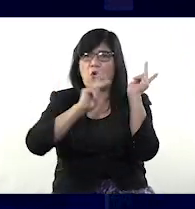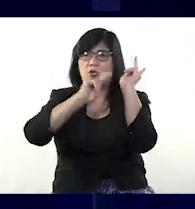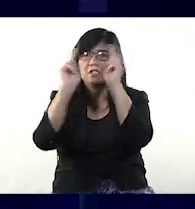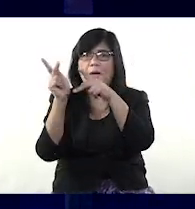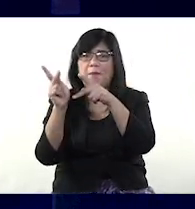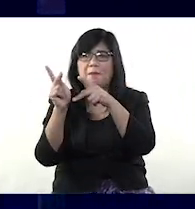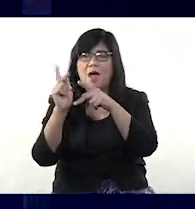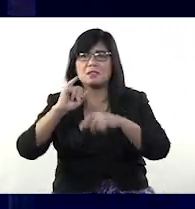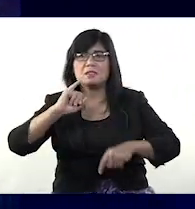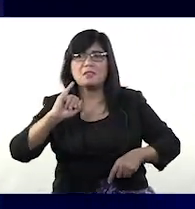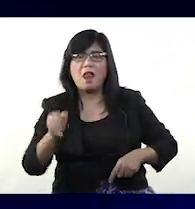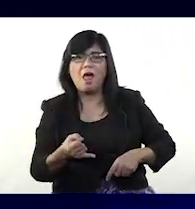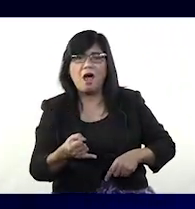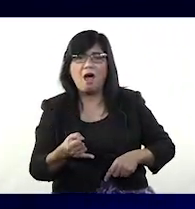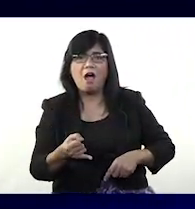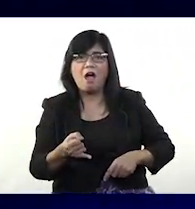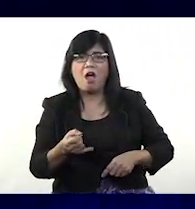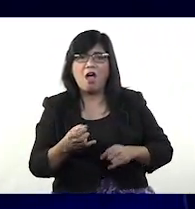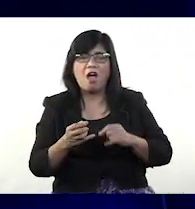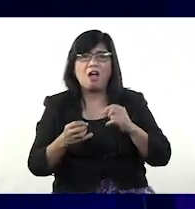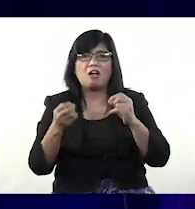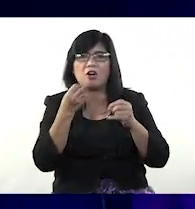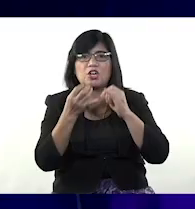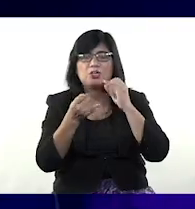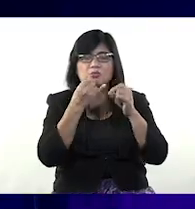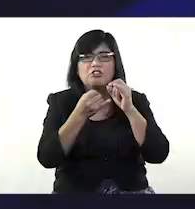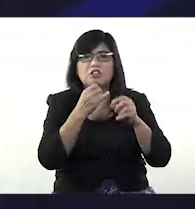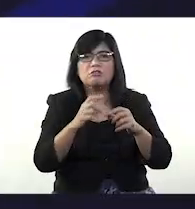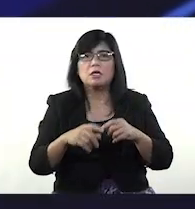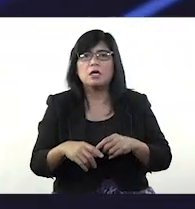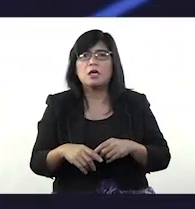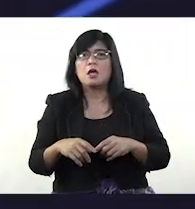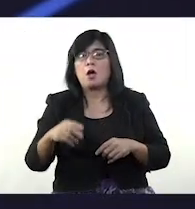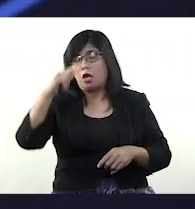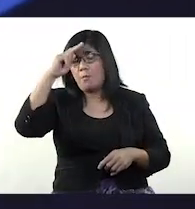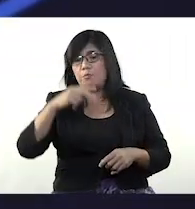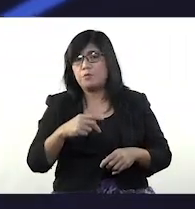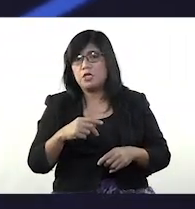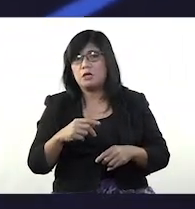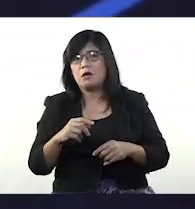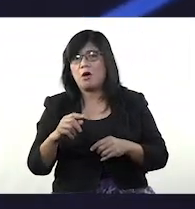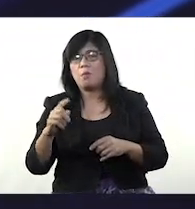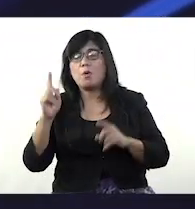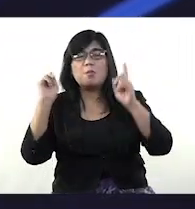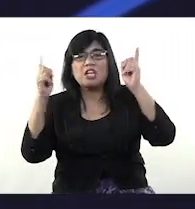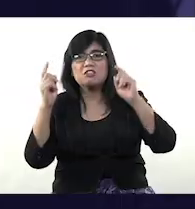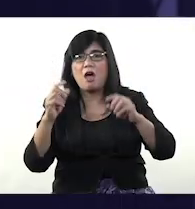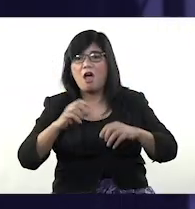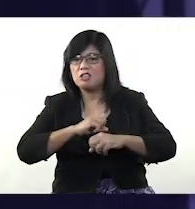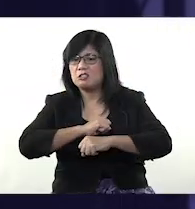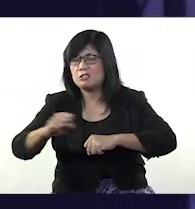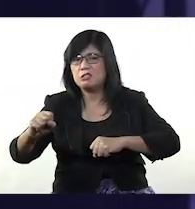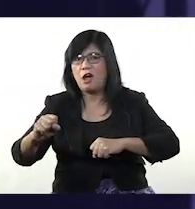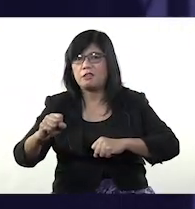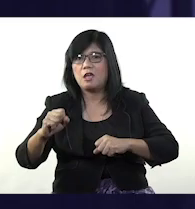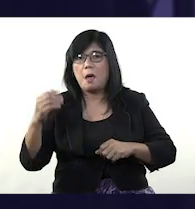asal neritik pendeta lain asal nyerang gereja lain asal nyerang pemerintah asal berani sikat pejabat